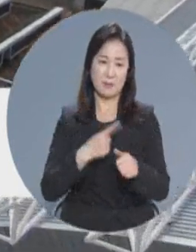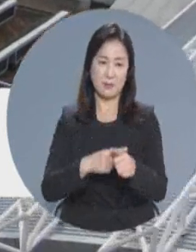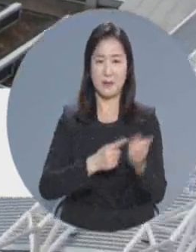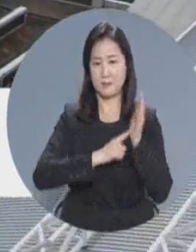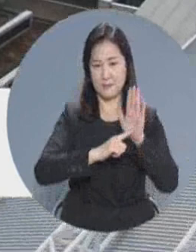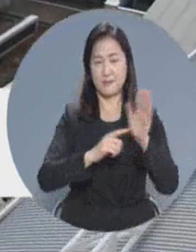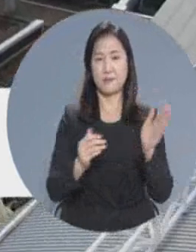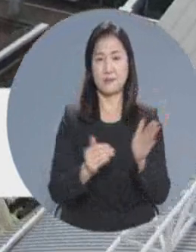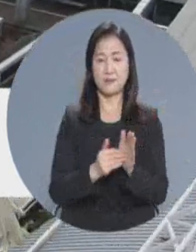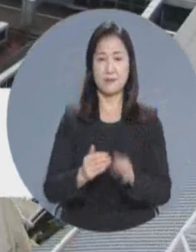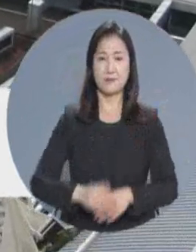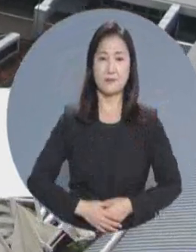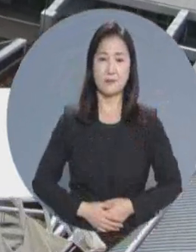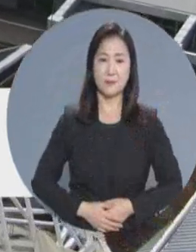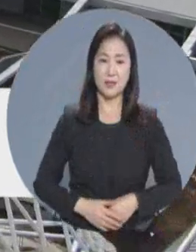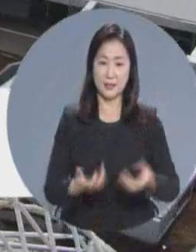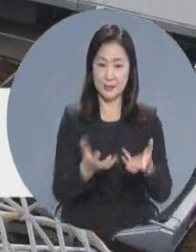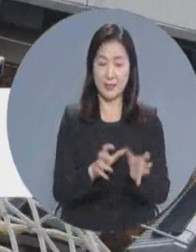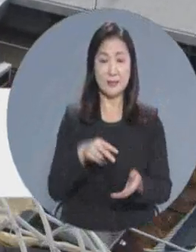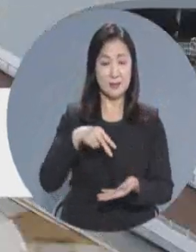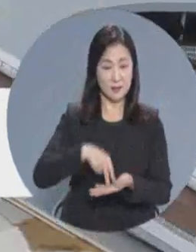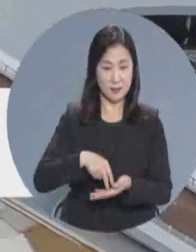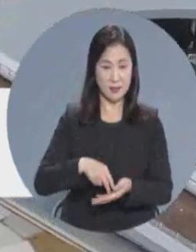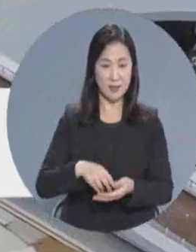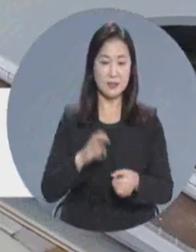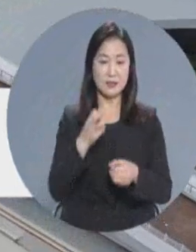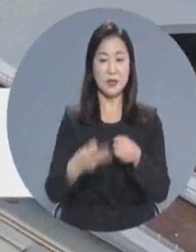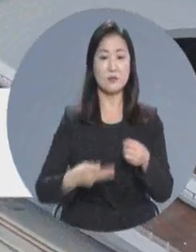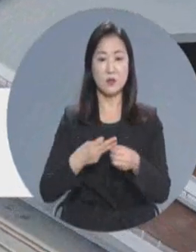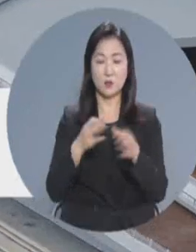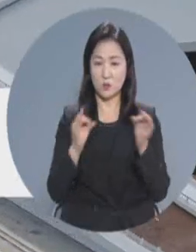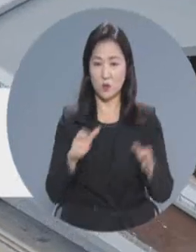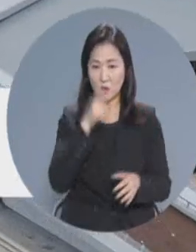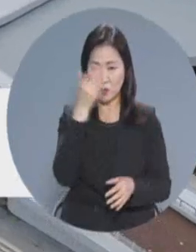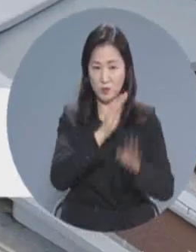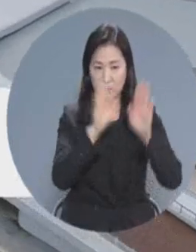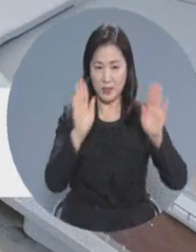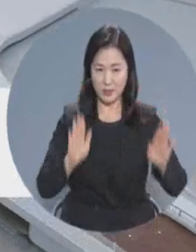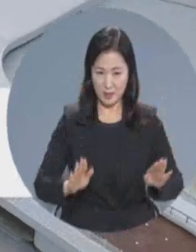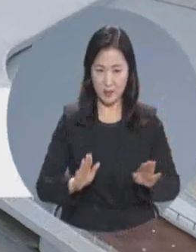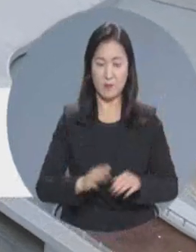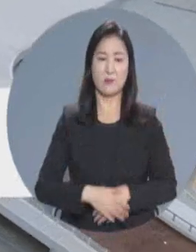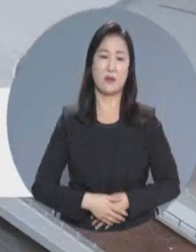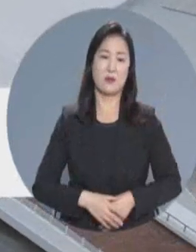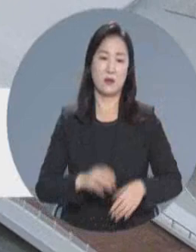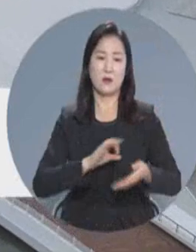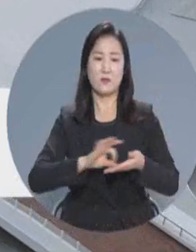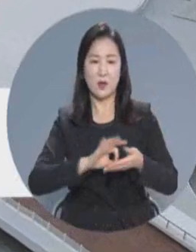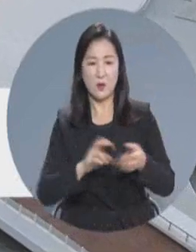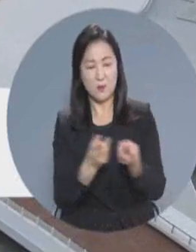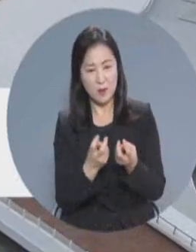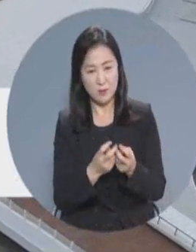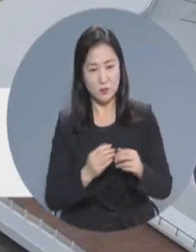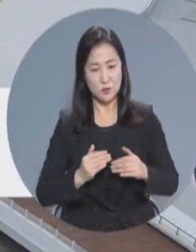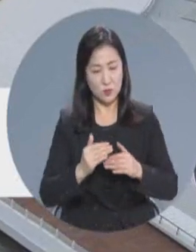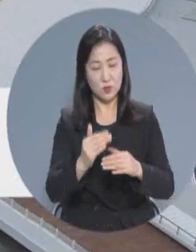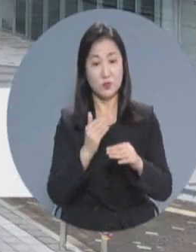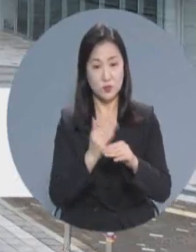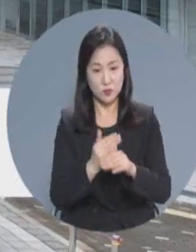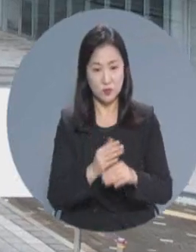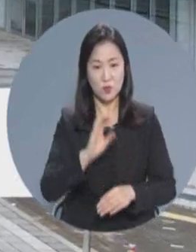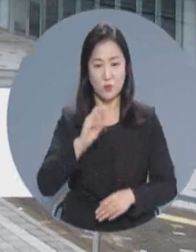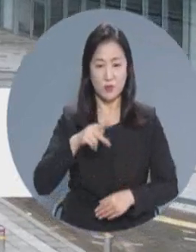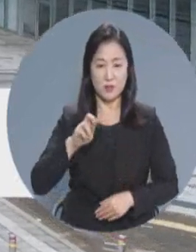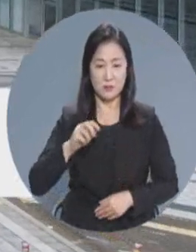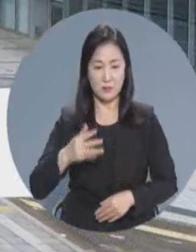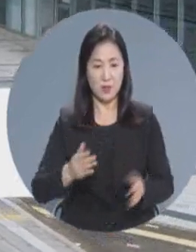비판했습니다. 단체들은 또 지난 13년간 여수박람회 주제구현과 사후 활용을 위해 추진해온 COP28